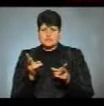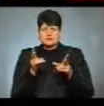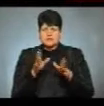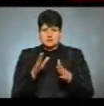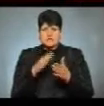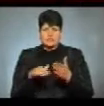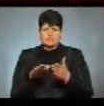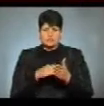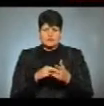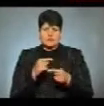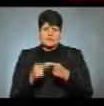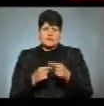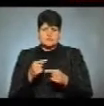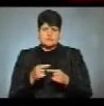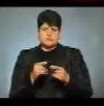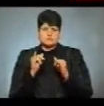наслідків негоди.